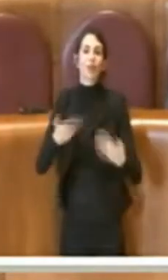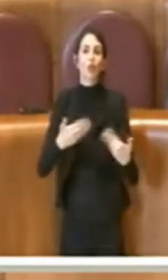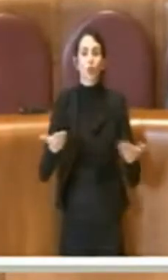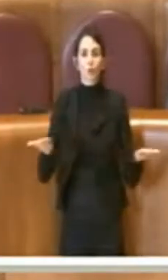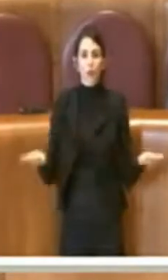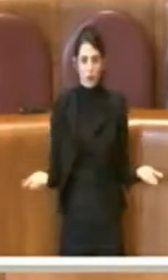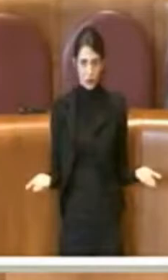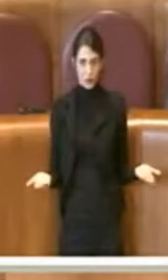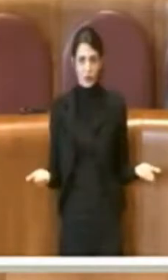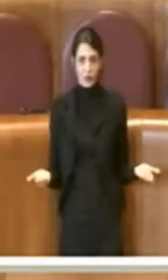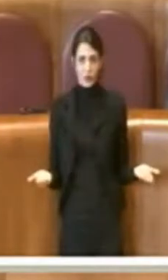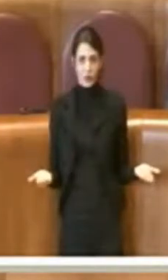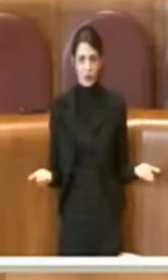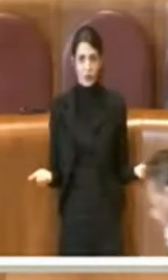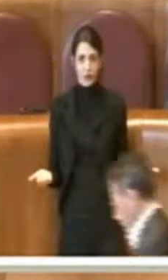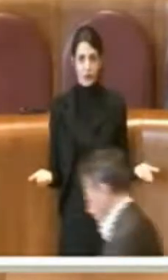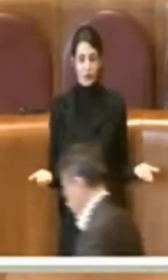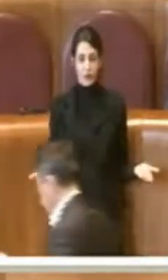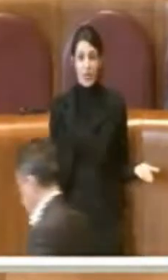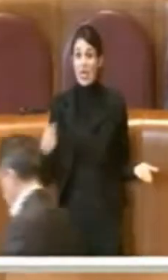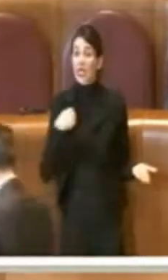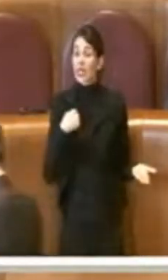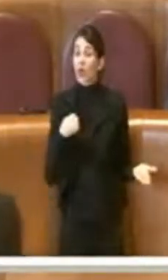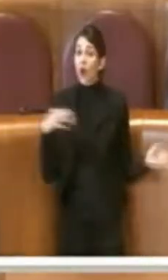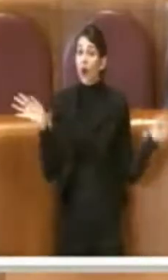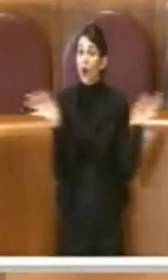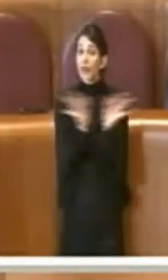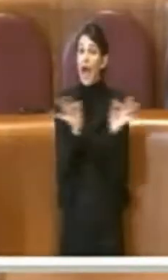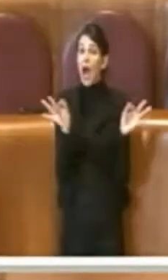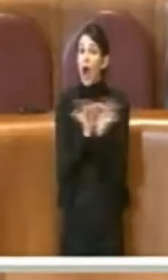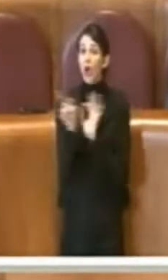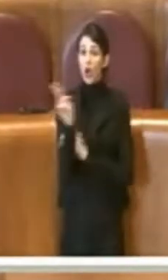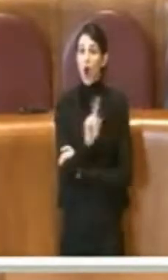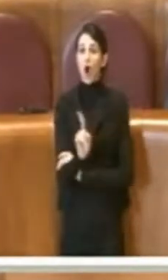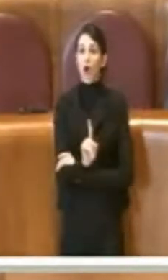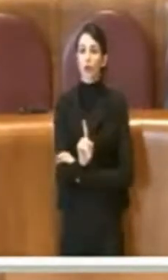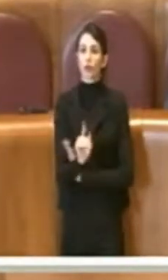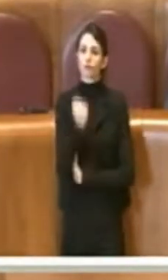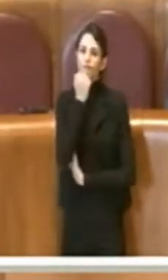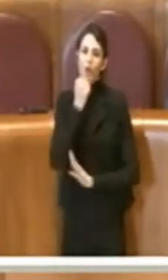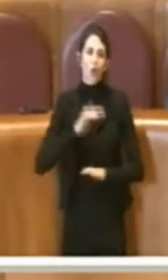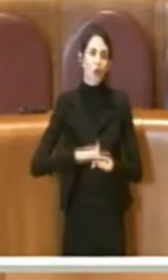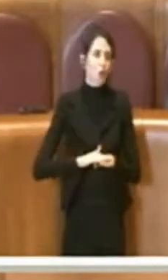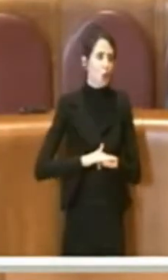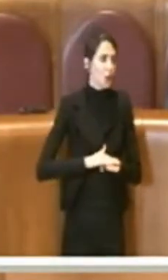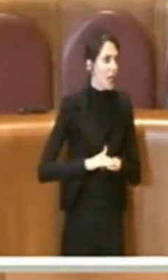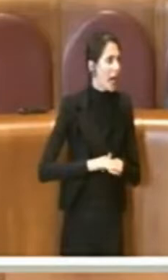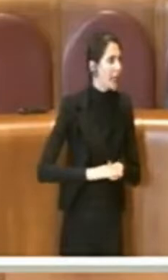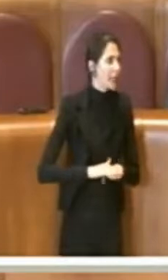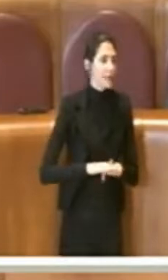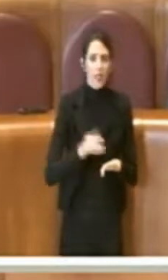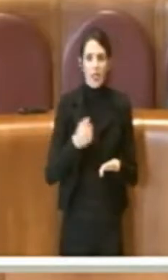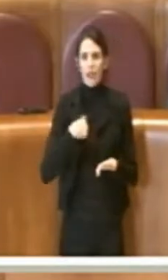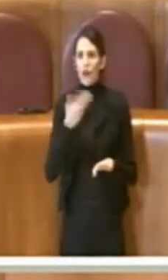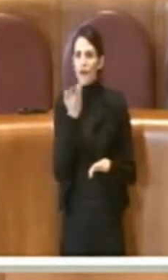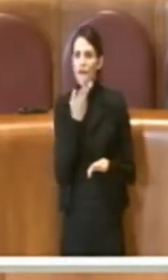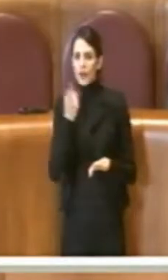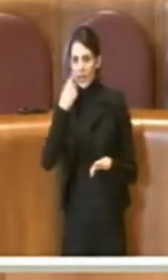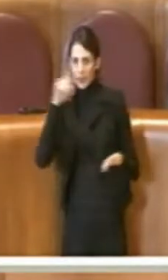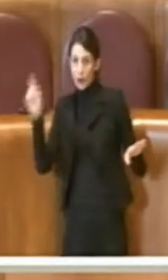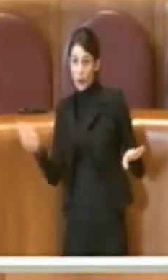in tali finalità. Non sono d'accordo, permettetemi un affondo di fioretto che non vuole essere